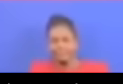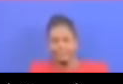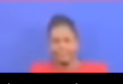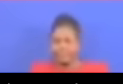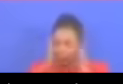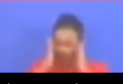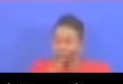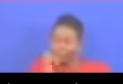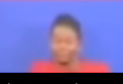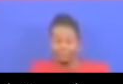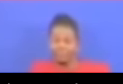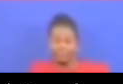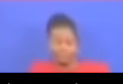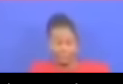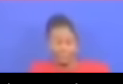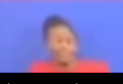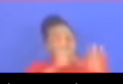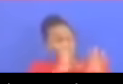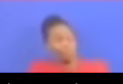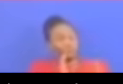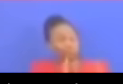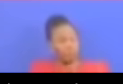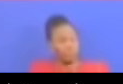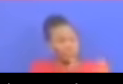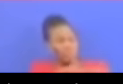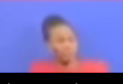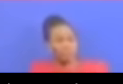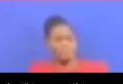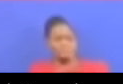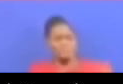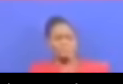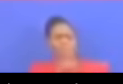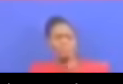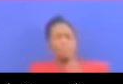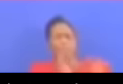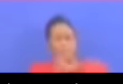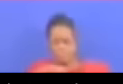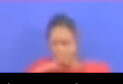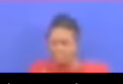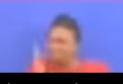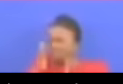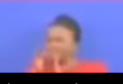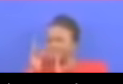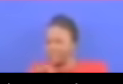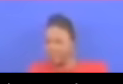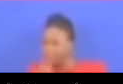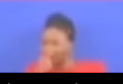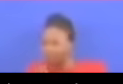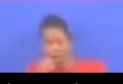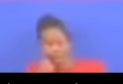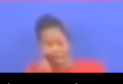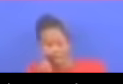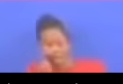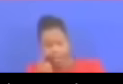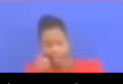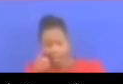nzuri sana kamati imefanya kazi nzuri na sisi wabunge ambao hatukwenda kule tumeiona taarifa ni nzuri